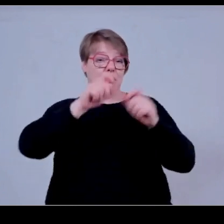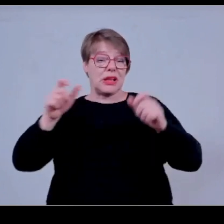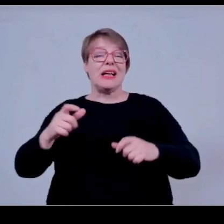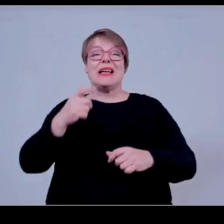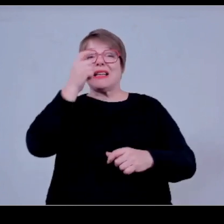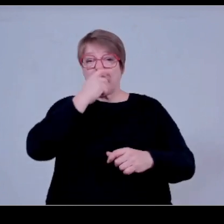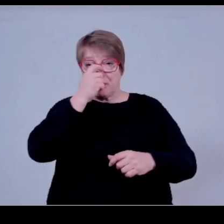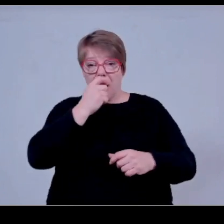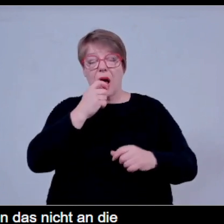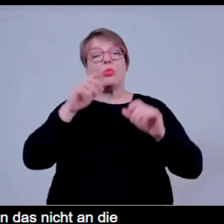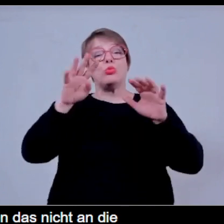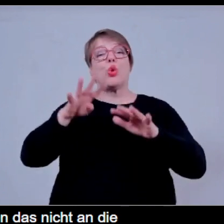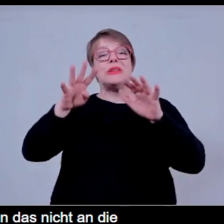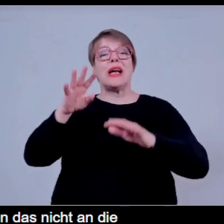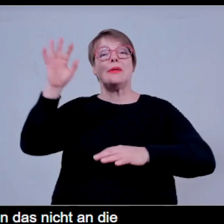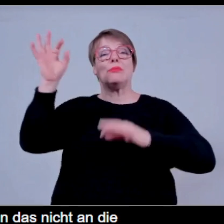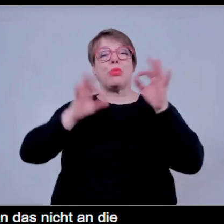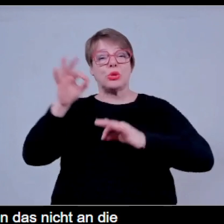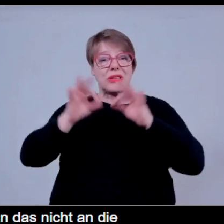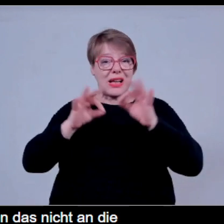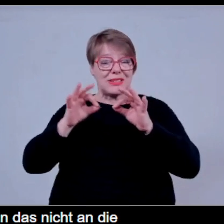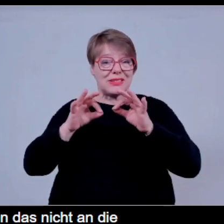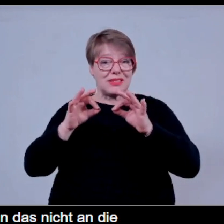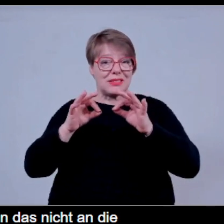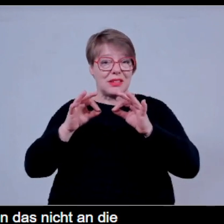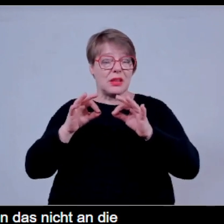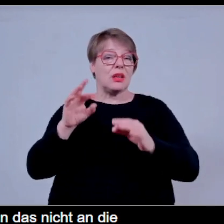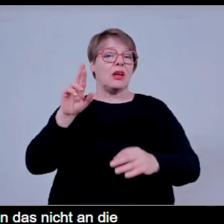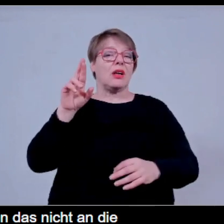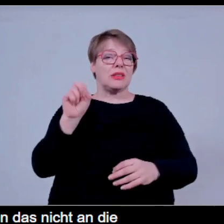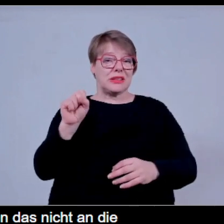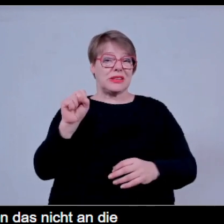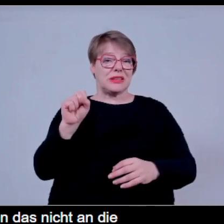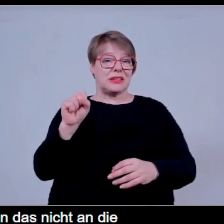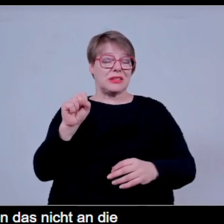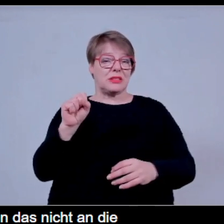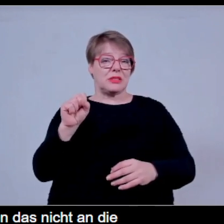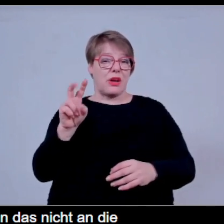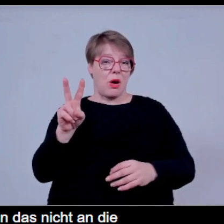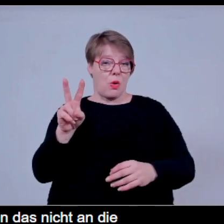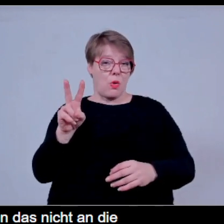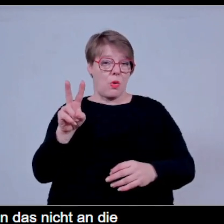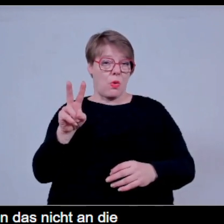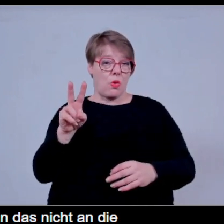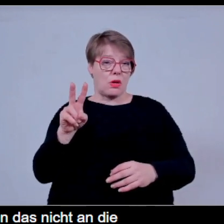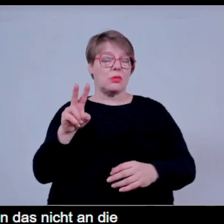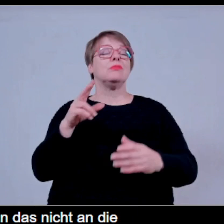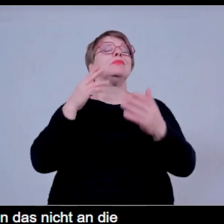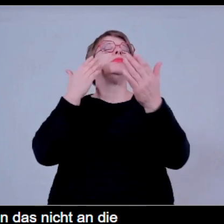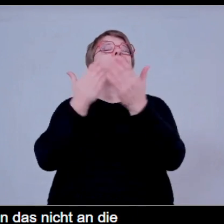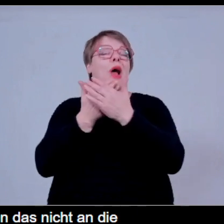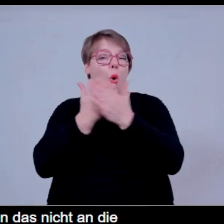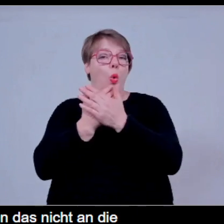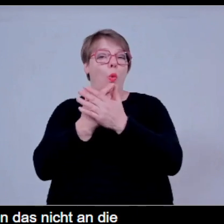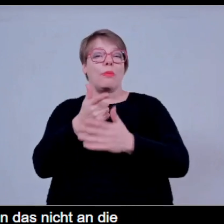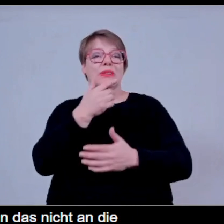natürlich auch Einrichtungen, Pflege und Altenheime, aber auch ehrlicherweise, wenn sie eine gut sitzende FFP2-Maske haben, dann schützen sie natürlich sich und